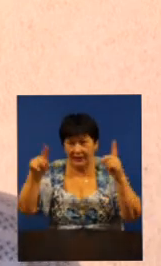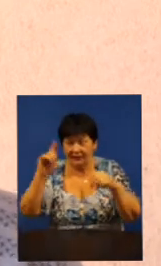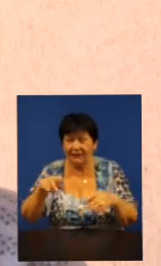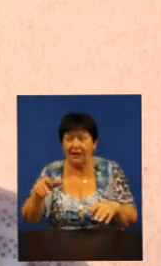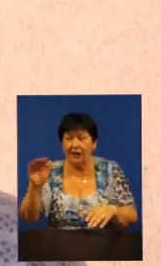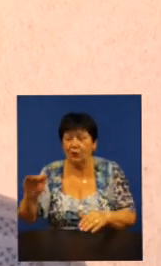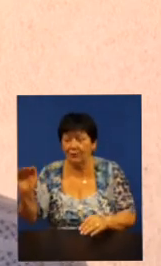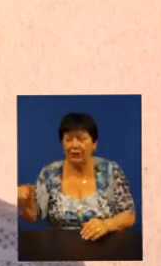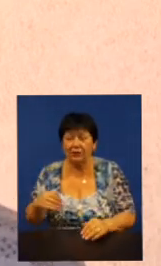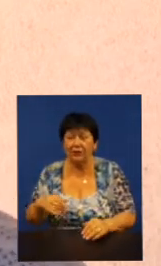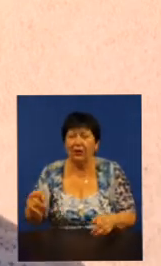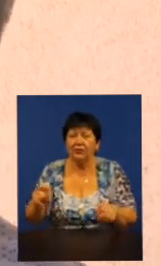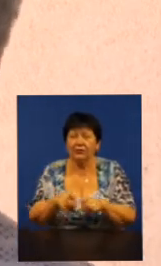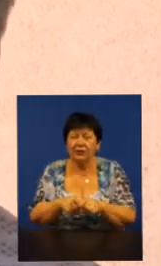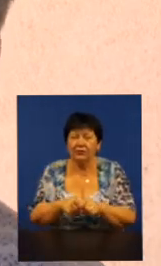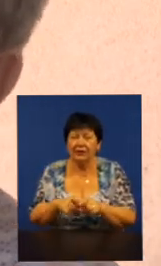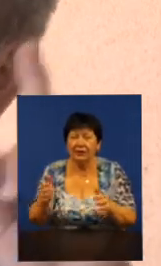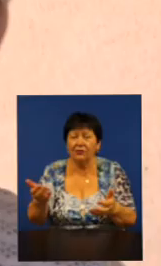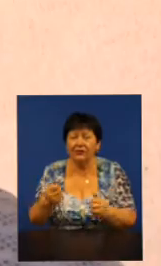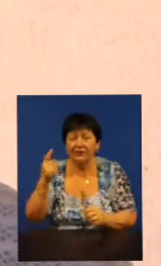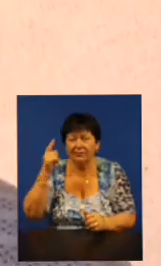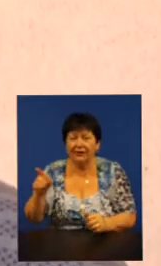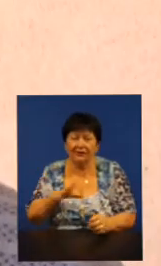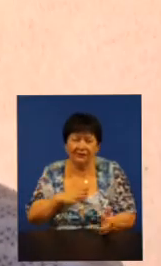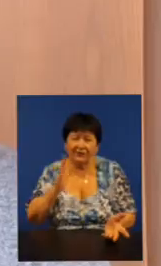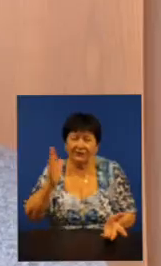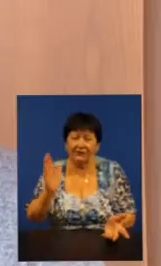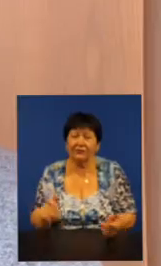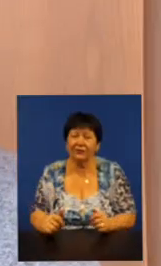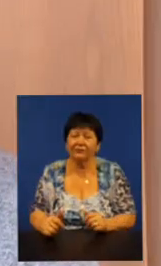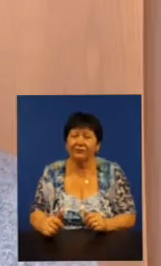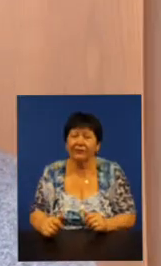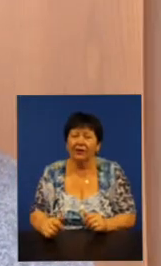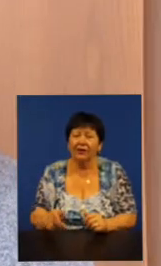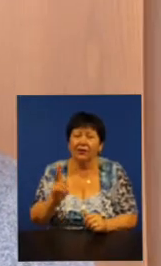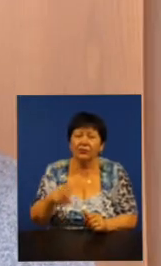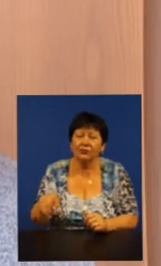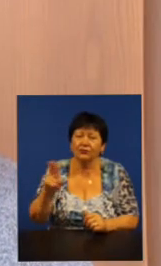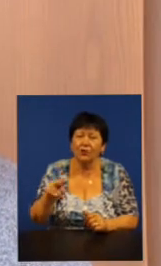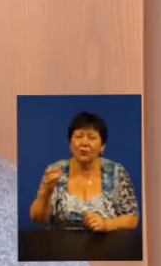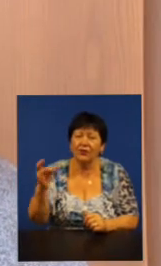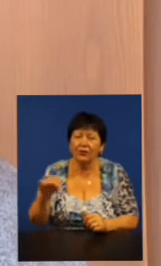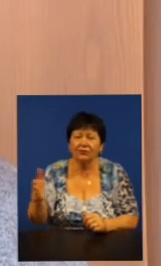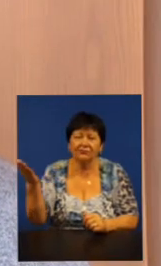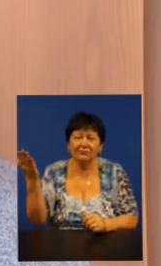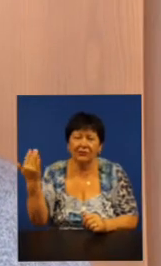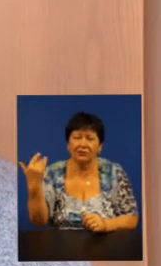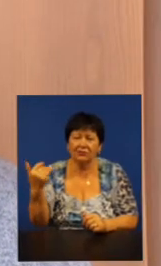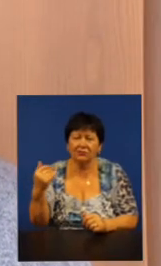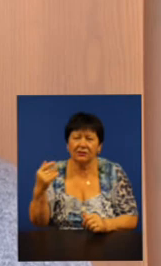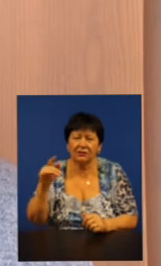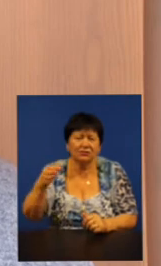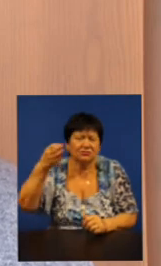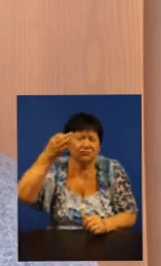Totdeauna ne-am avut de bine și a să ne avem în viitor. Cu domnul Ion ne cunoaștem, nici nu